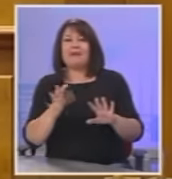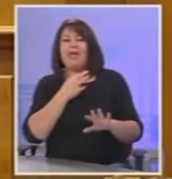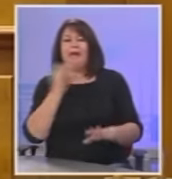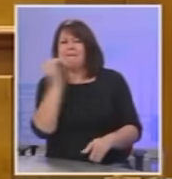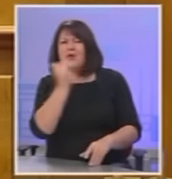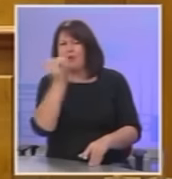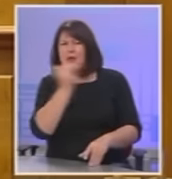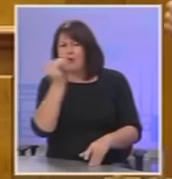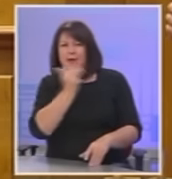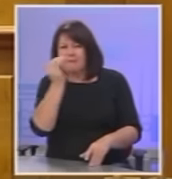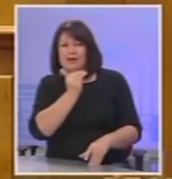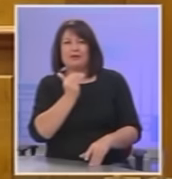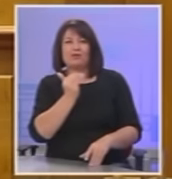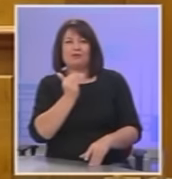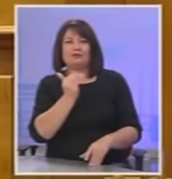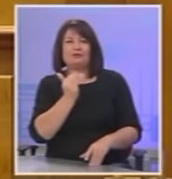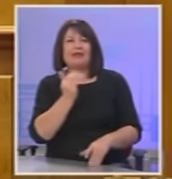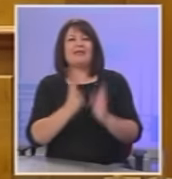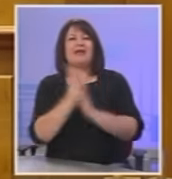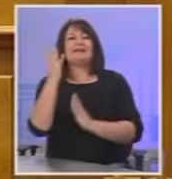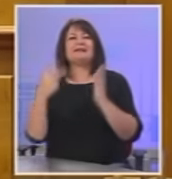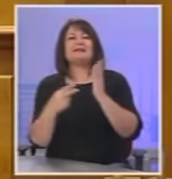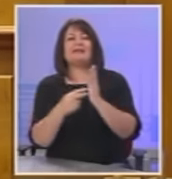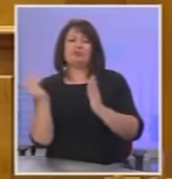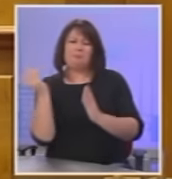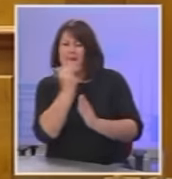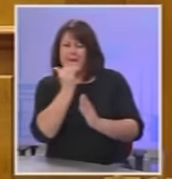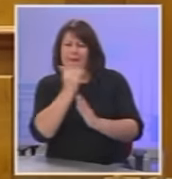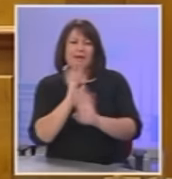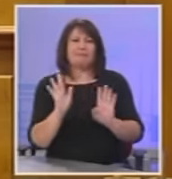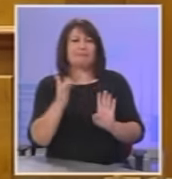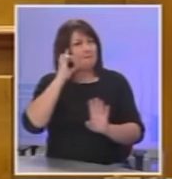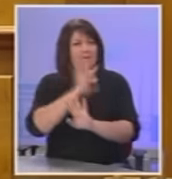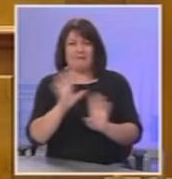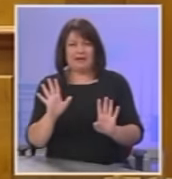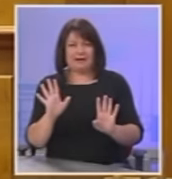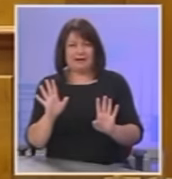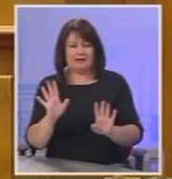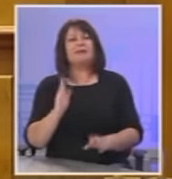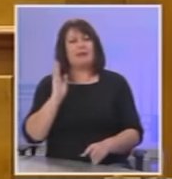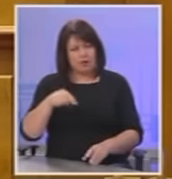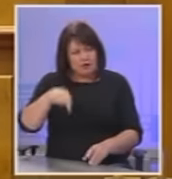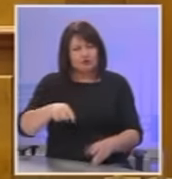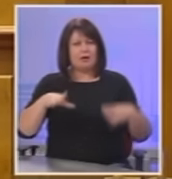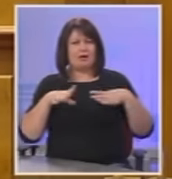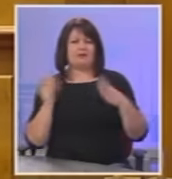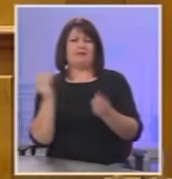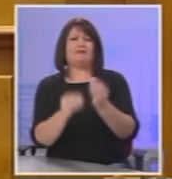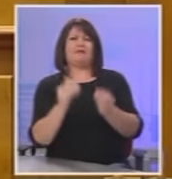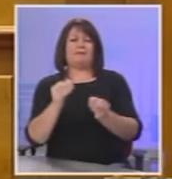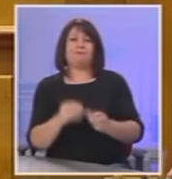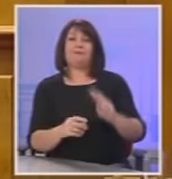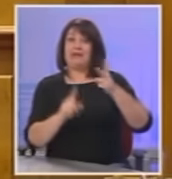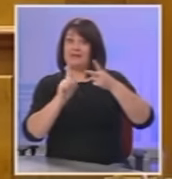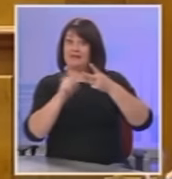κατεπήγον σε μία μέρα στις 14 Αυγούστου και να μπορέσετε να τα φέρετε τώρα. Και η δεύτερη απάτη